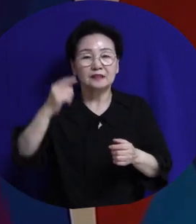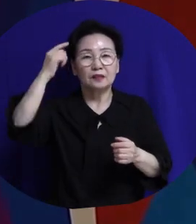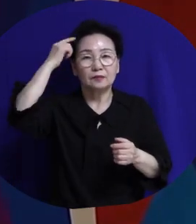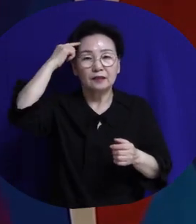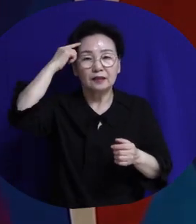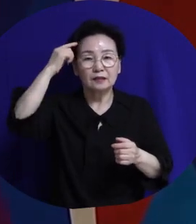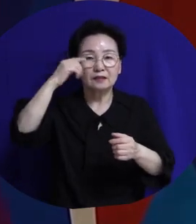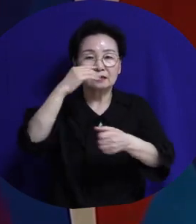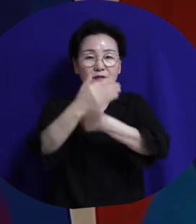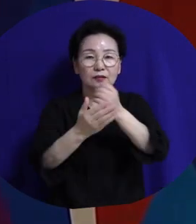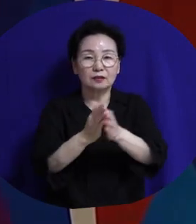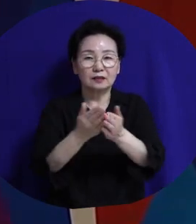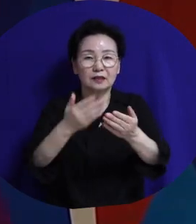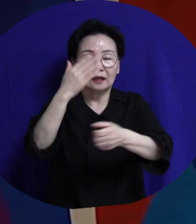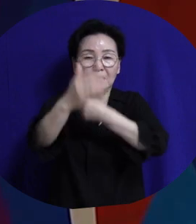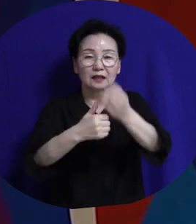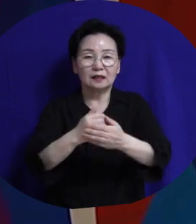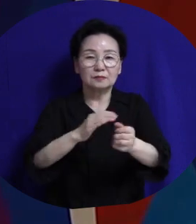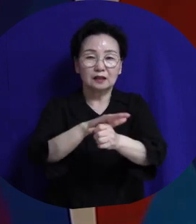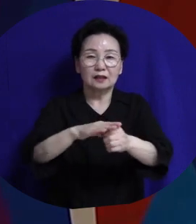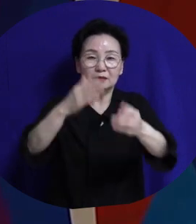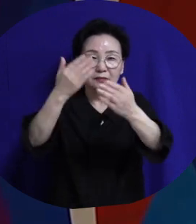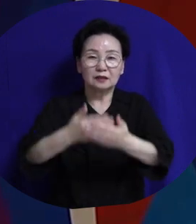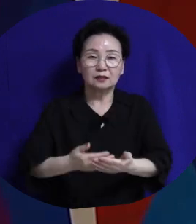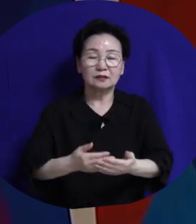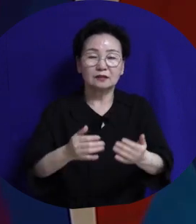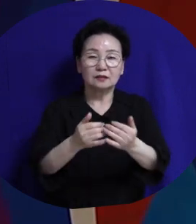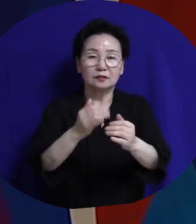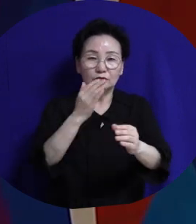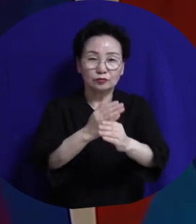왜 성경에 하나님의 사랑을 받다가 버림을 당했을까요?